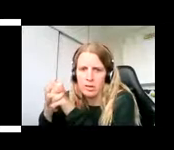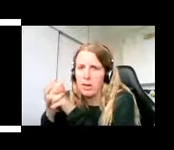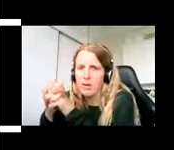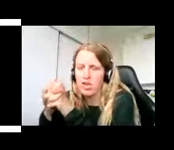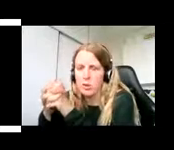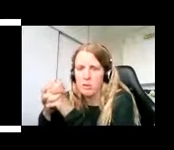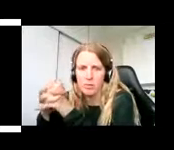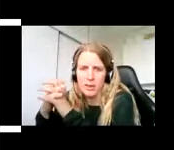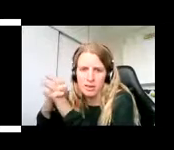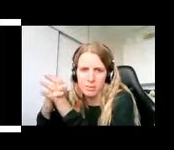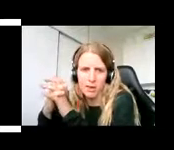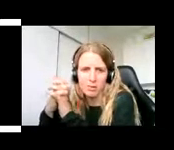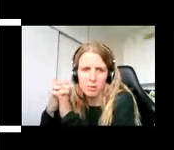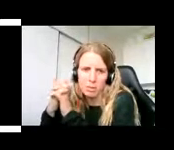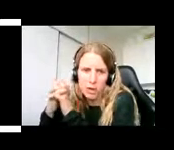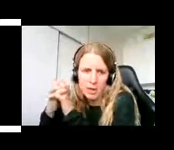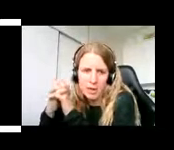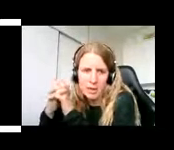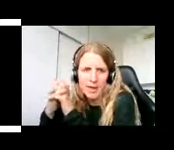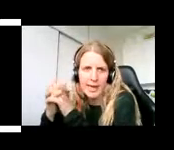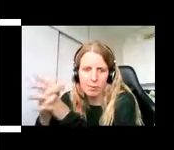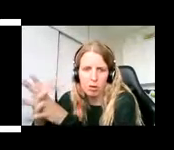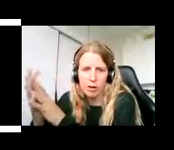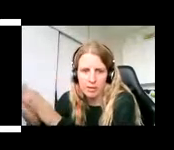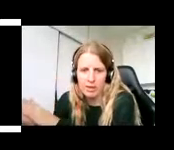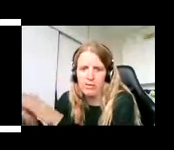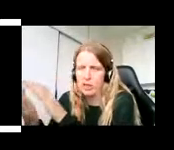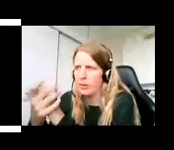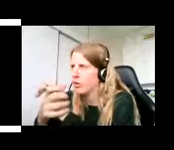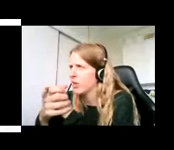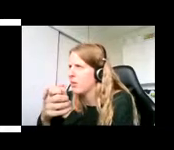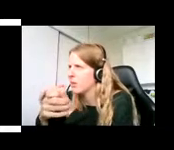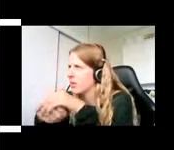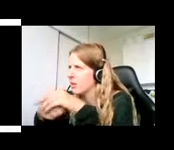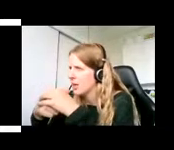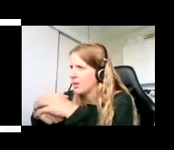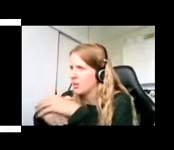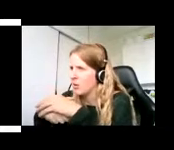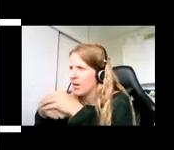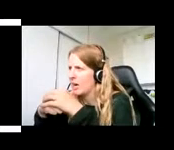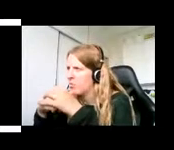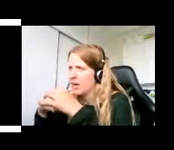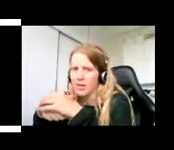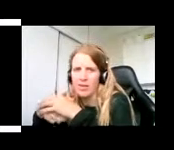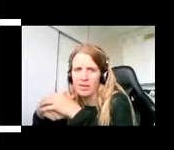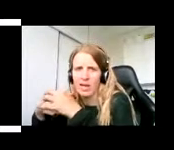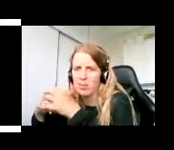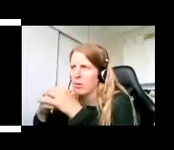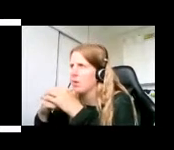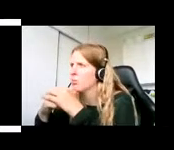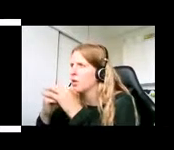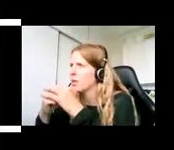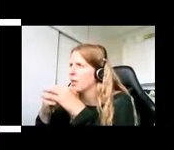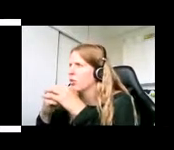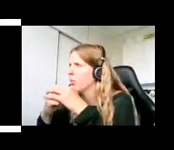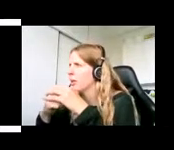vertrouwen in de wil van het speelplein om het beste te maken van hun mogelijkheden. We hebben ook wel effectief respect voor elke beslissing. Dus niet omdat wij een aanbeveling geven dat dat allemaal